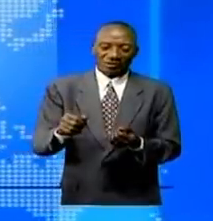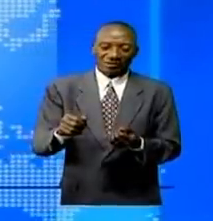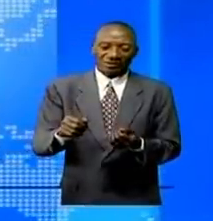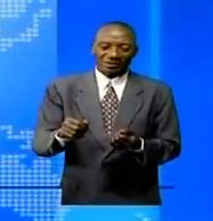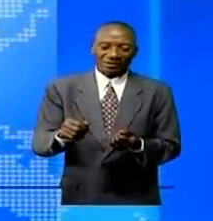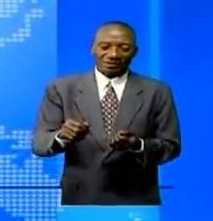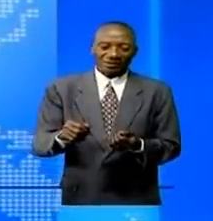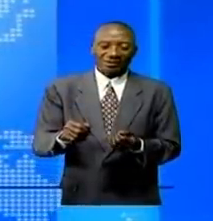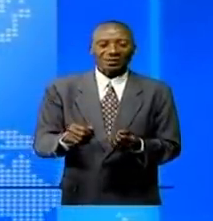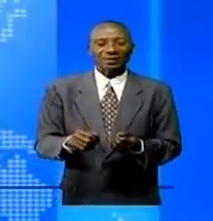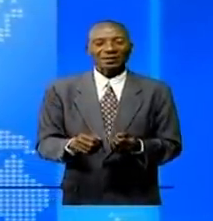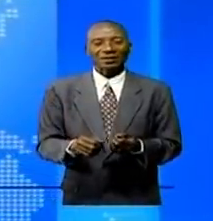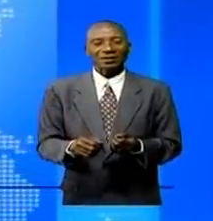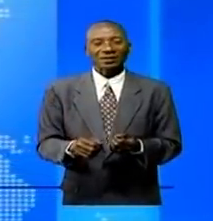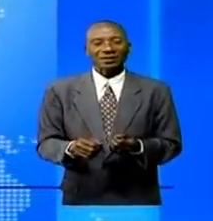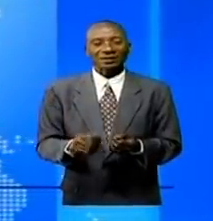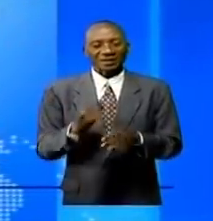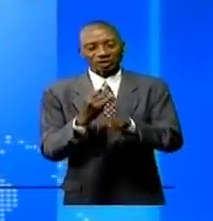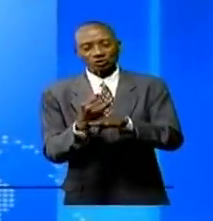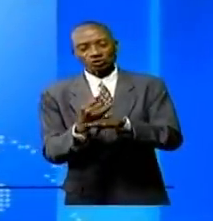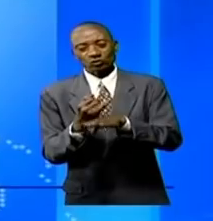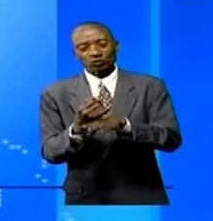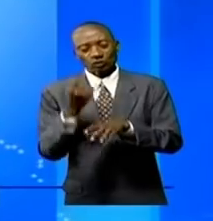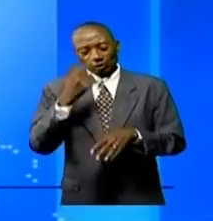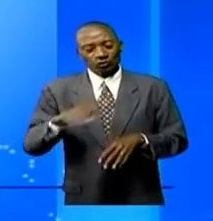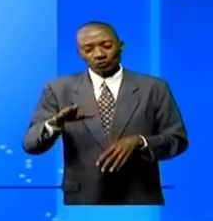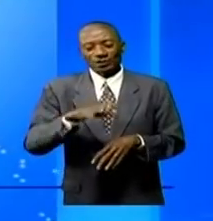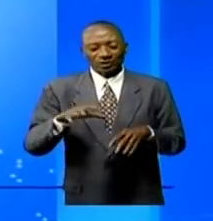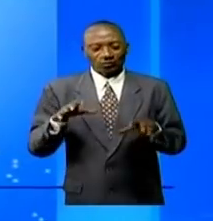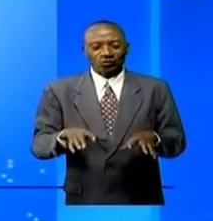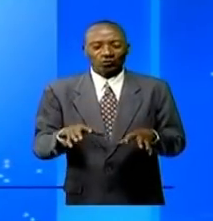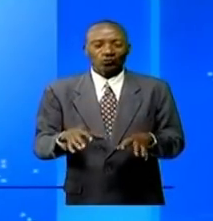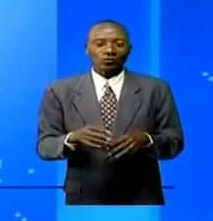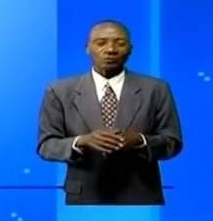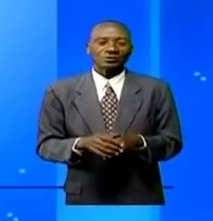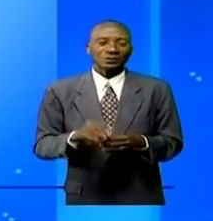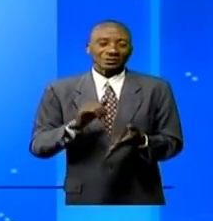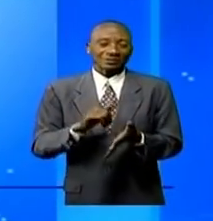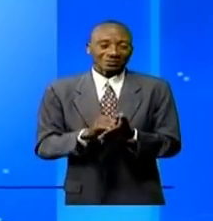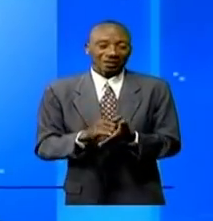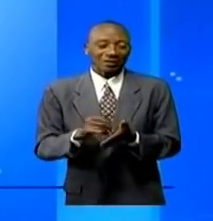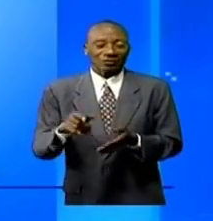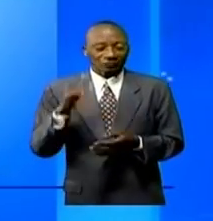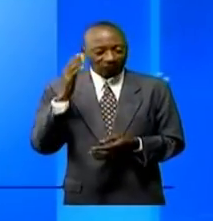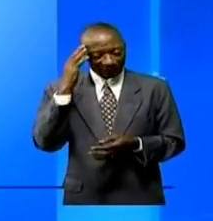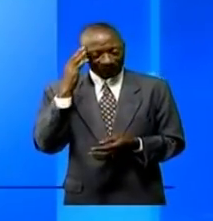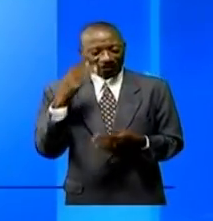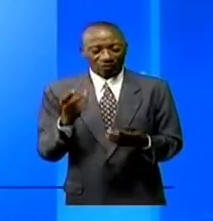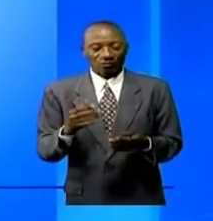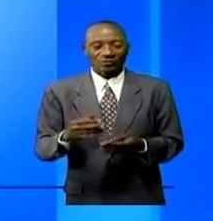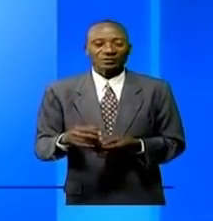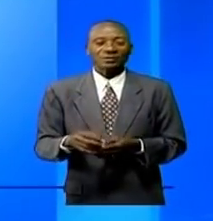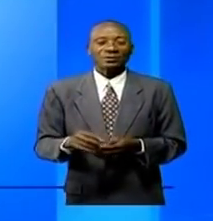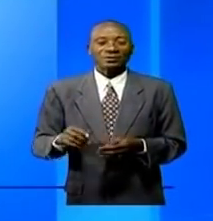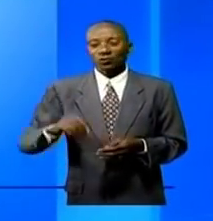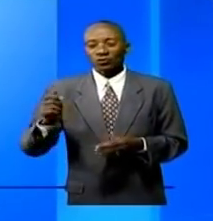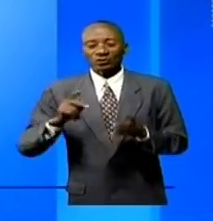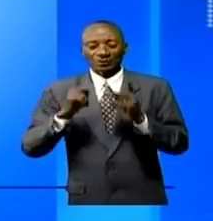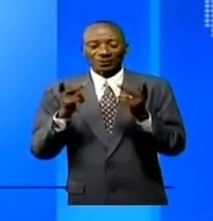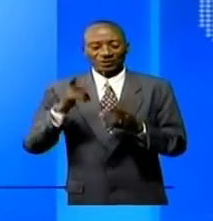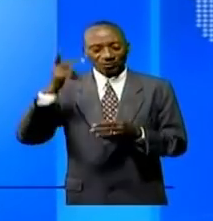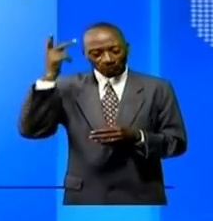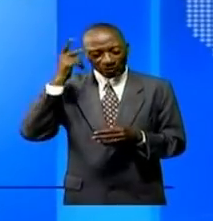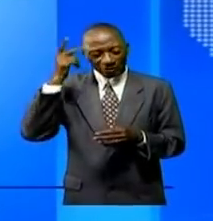qui sont descendus dans les rues pour dire non. En même temps, ils réitèrent leur soutien inconditionnel au président de la République, Félix-Antoine